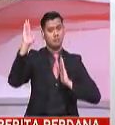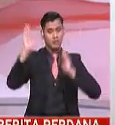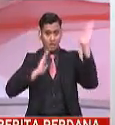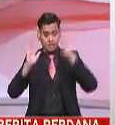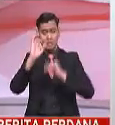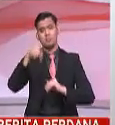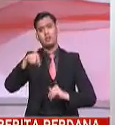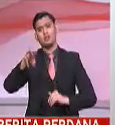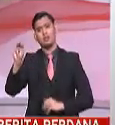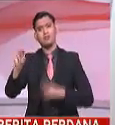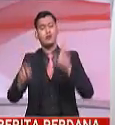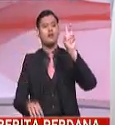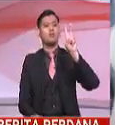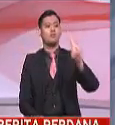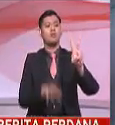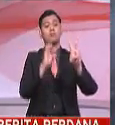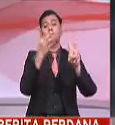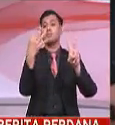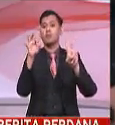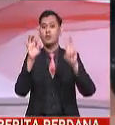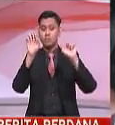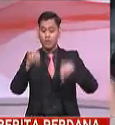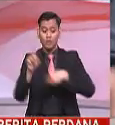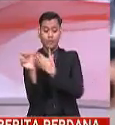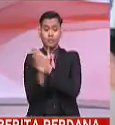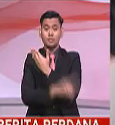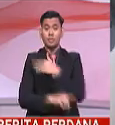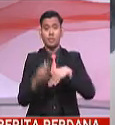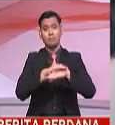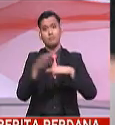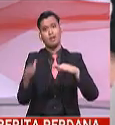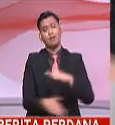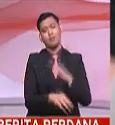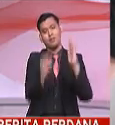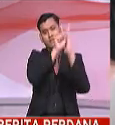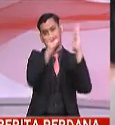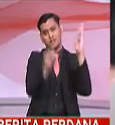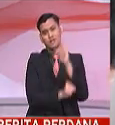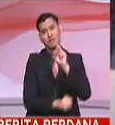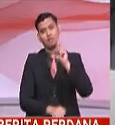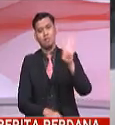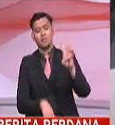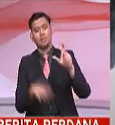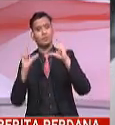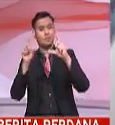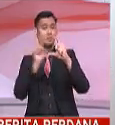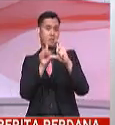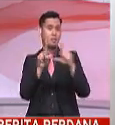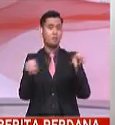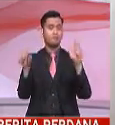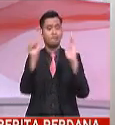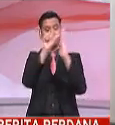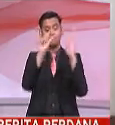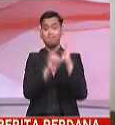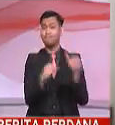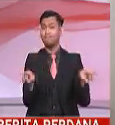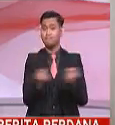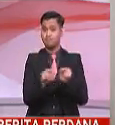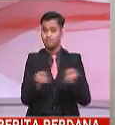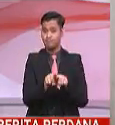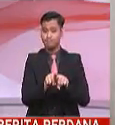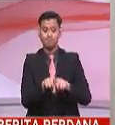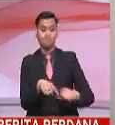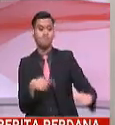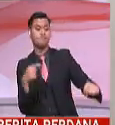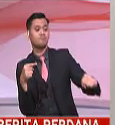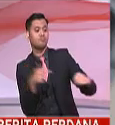SPRM 2019 dan boleh dihukum di bawah Seksyen 24(1) Akta Sama. Pendakwaan